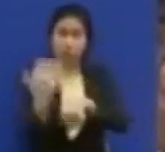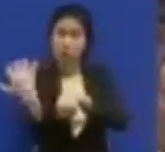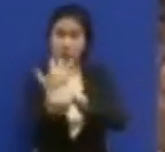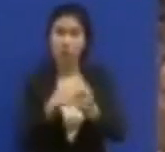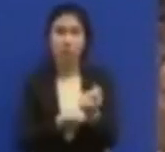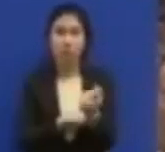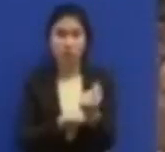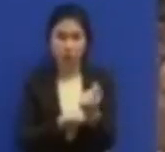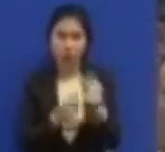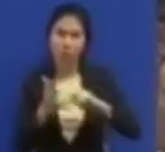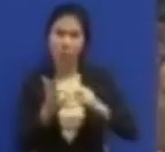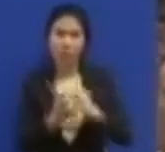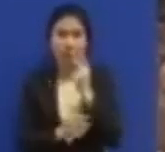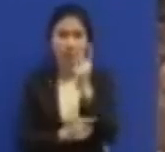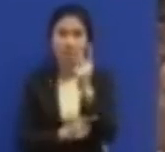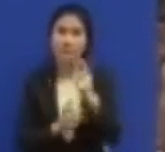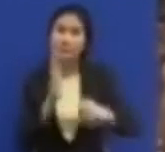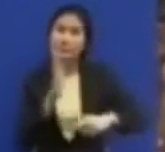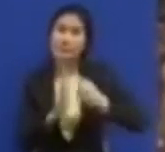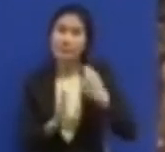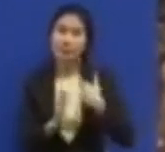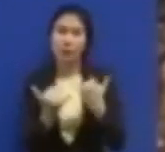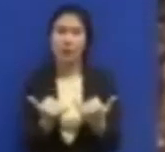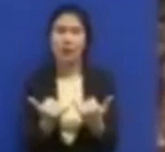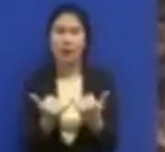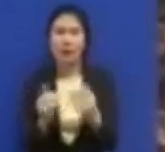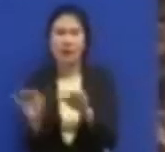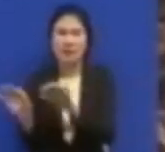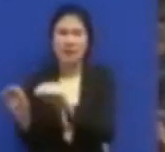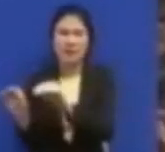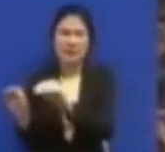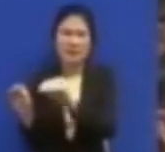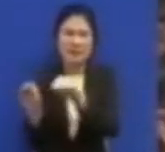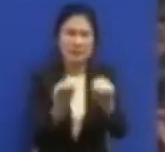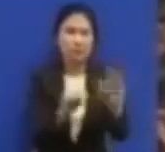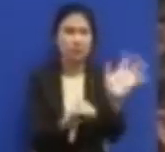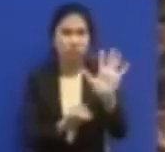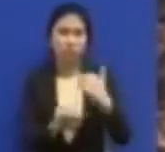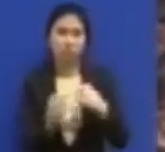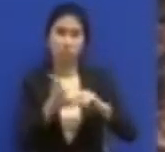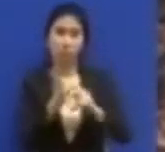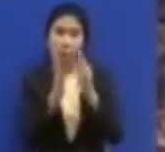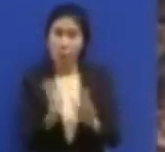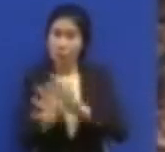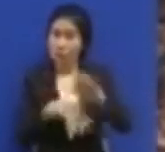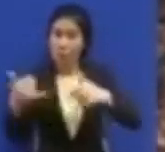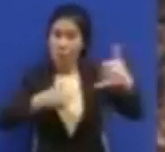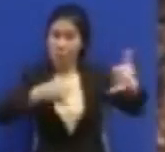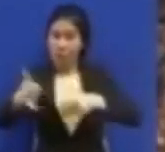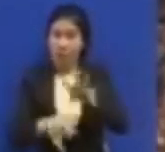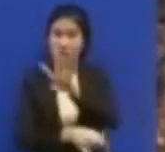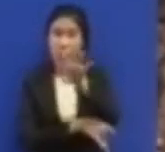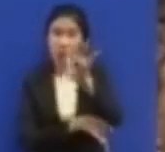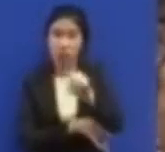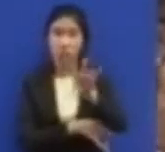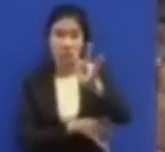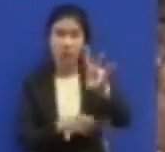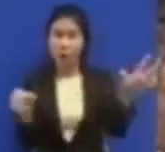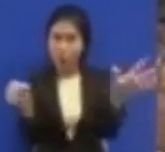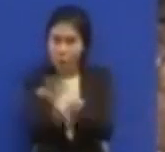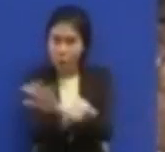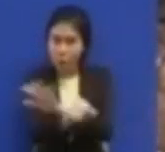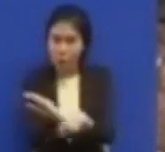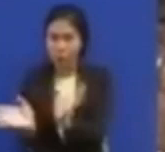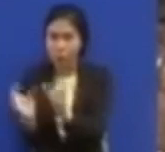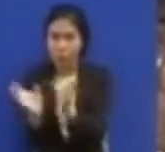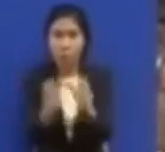ไงไม่มีเหตุผลใดที่จะเลื่อนประชุมท่านประธานครับมากัน497ก็มาครบพรรคการเมืองที่มานั่งทุกคนก็อย